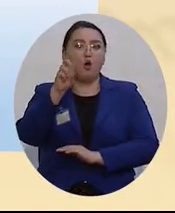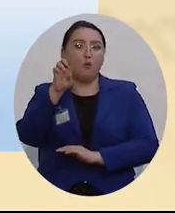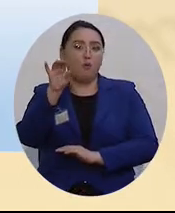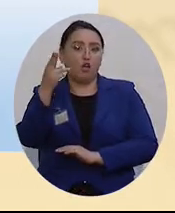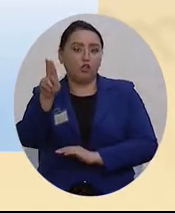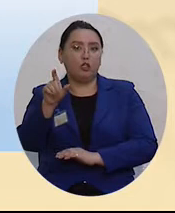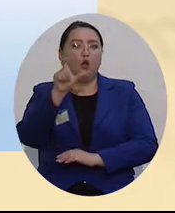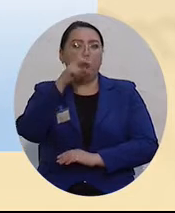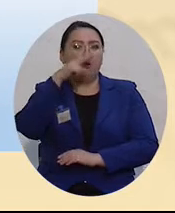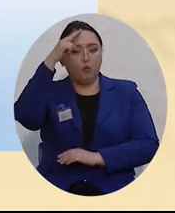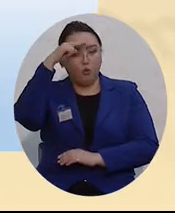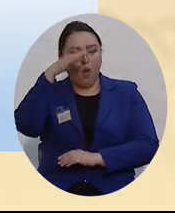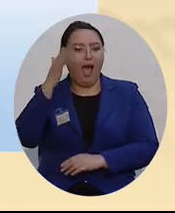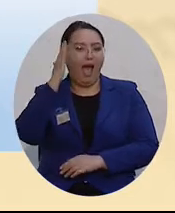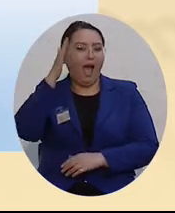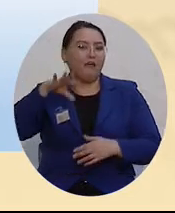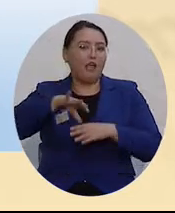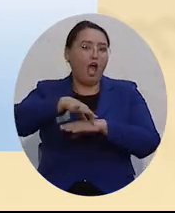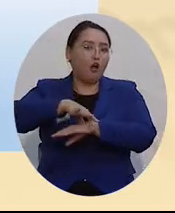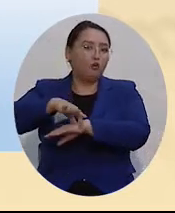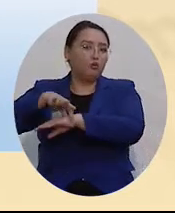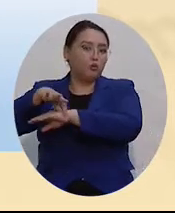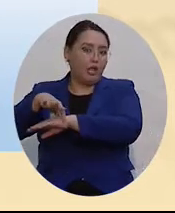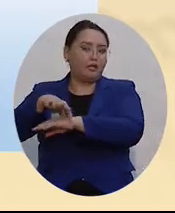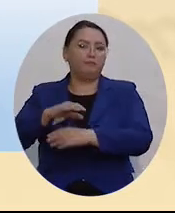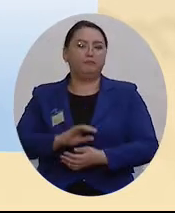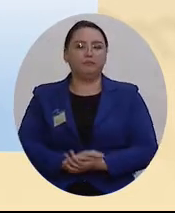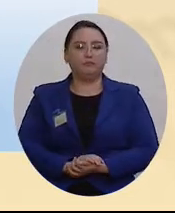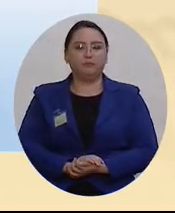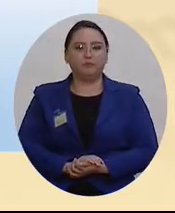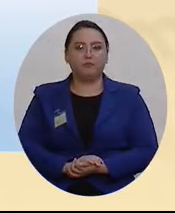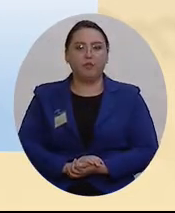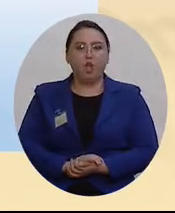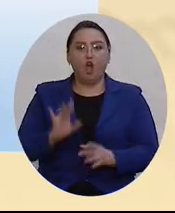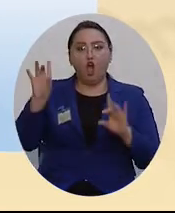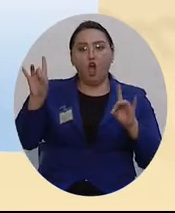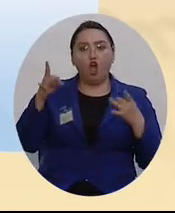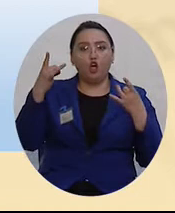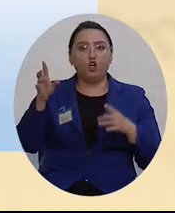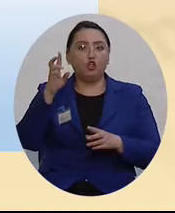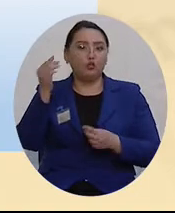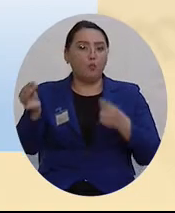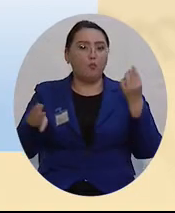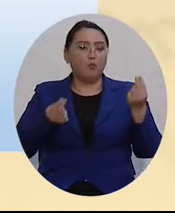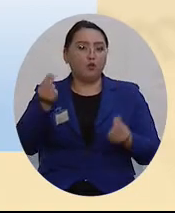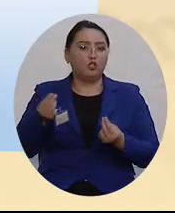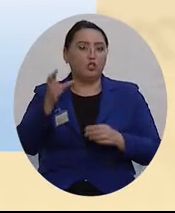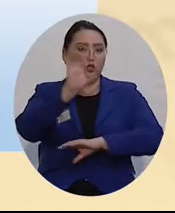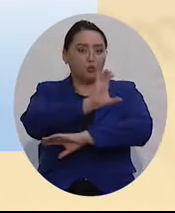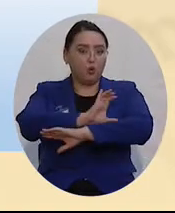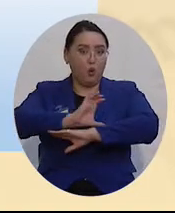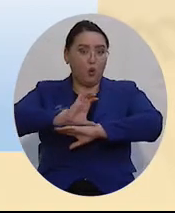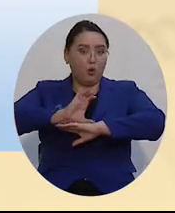аавда хөтлүүлээд хөтүүлүүгүүлээд хөтлүүлээд хөгжмөн бүжгийн сургуулийн